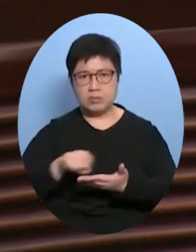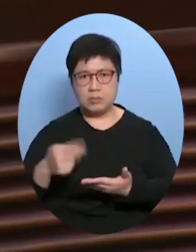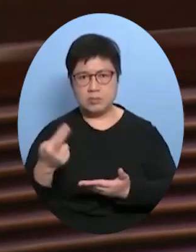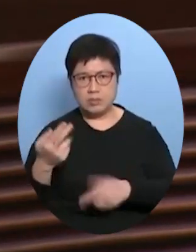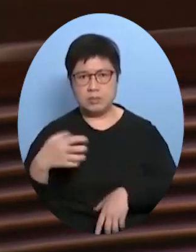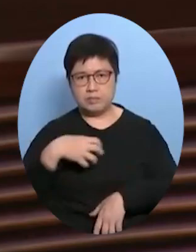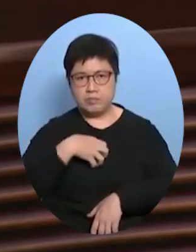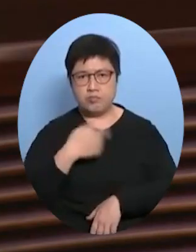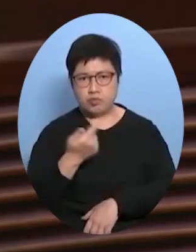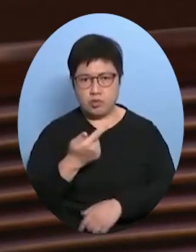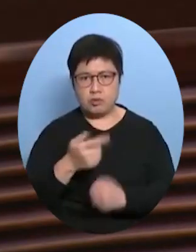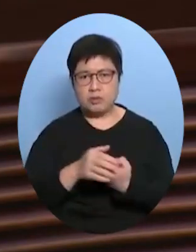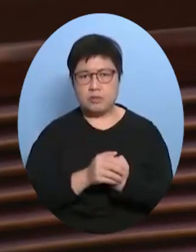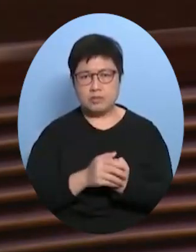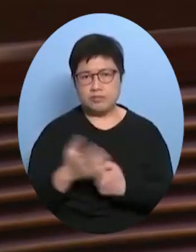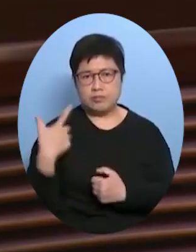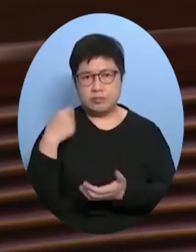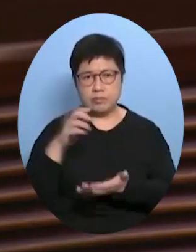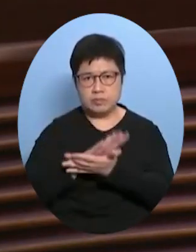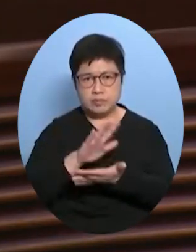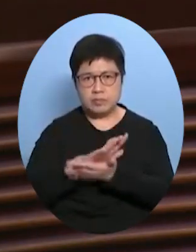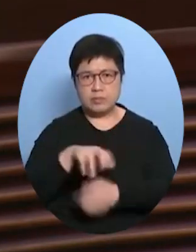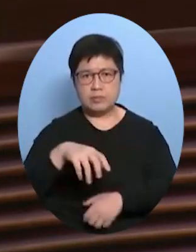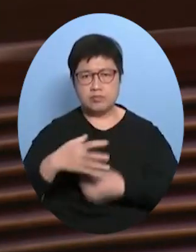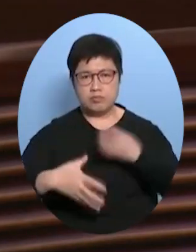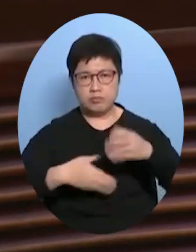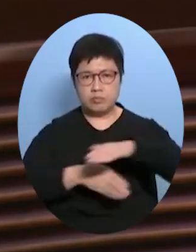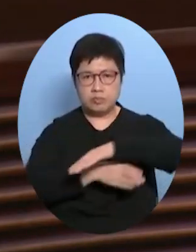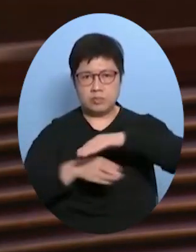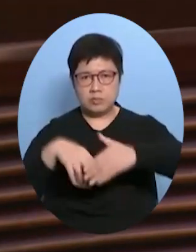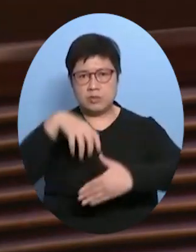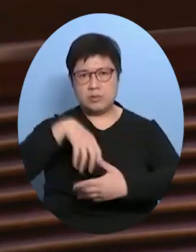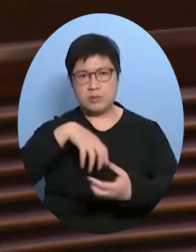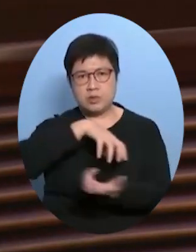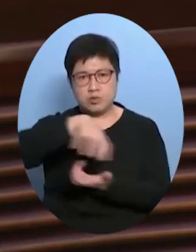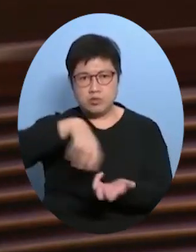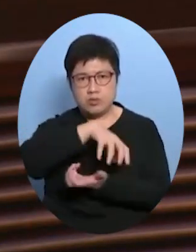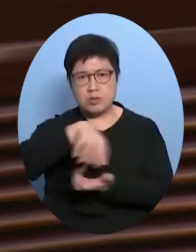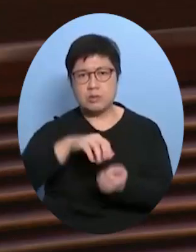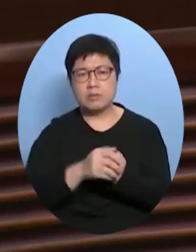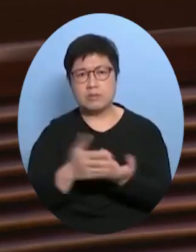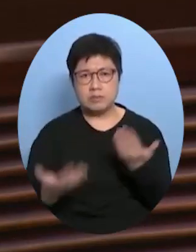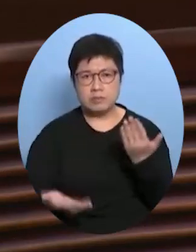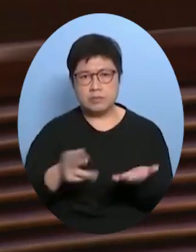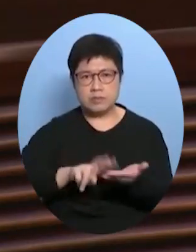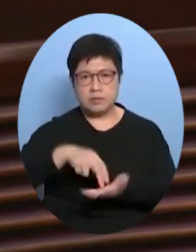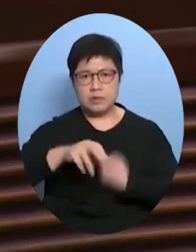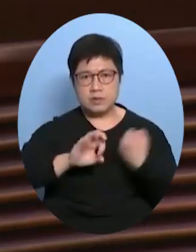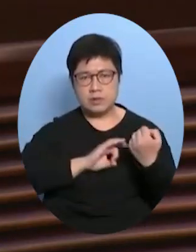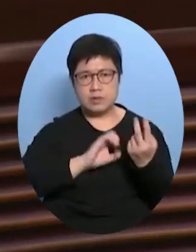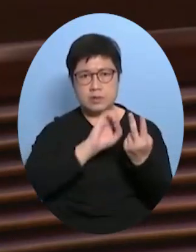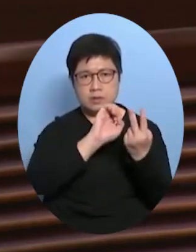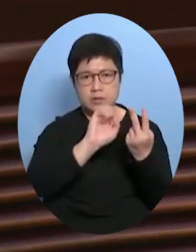多。這幾年在議事堂上的種種亂象，甚至立法會在2019